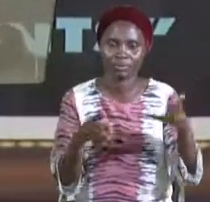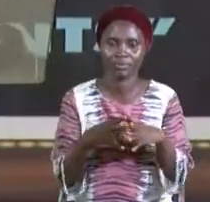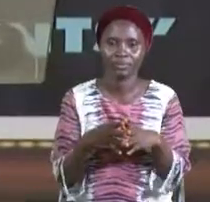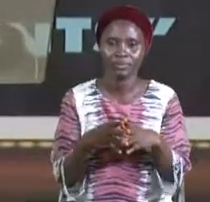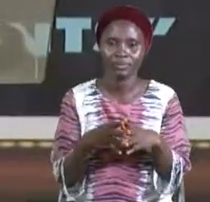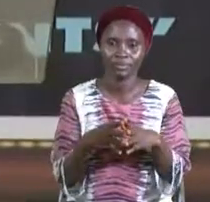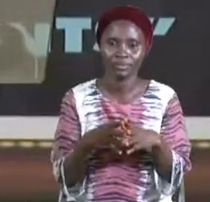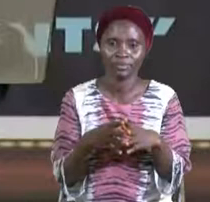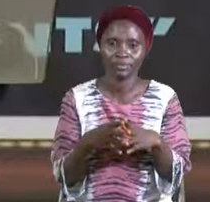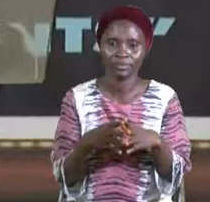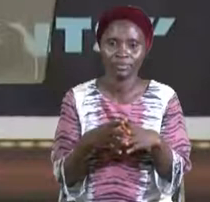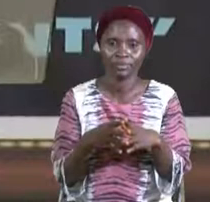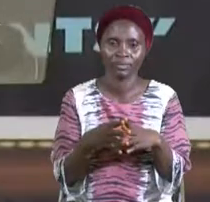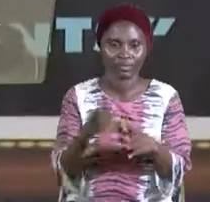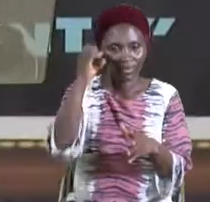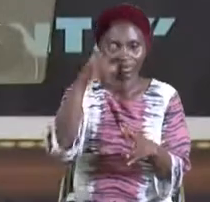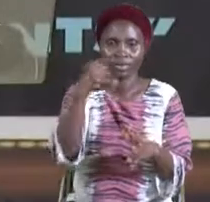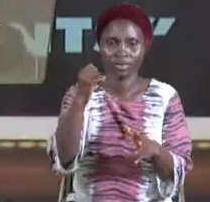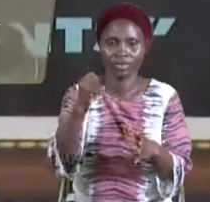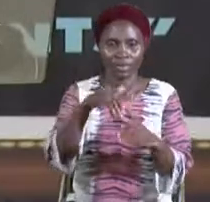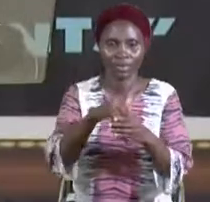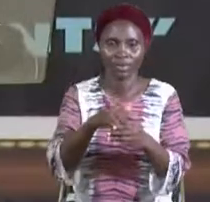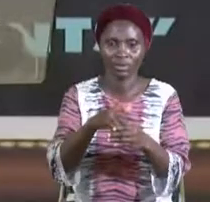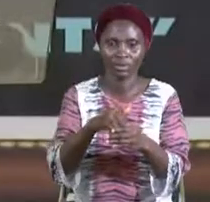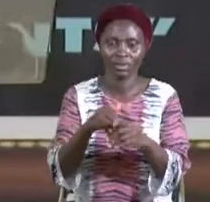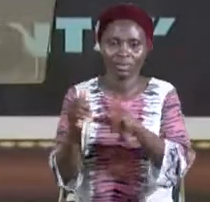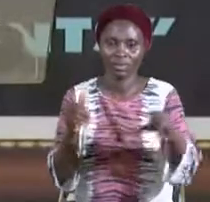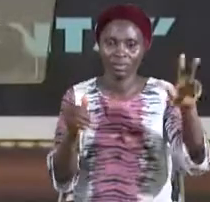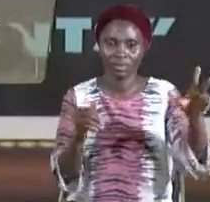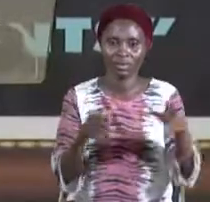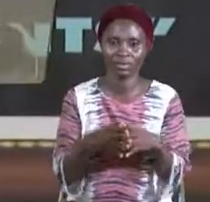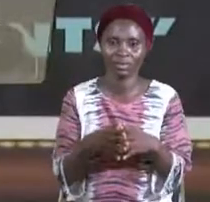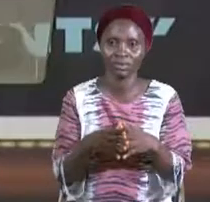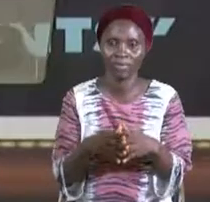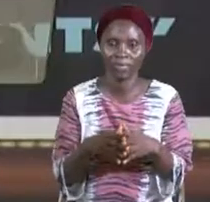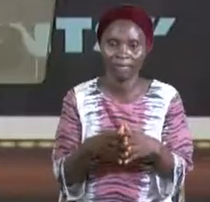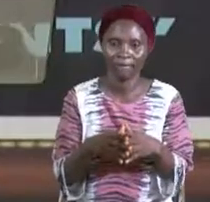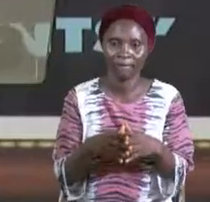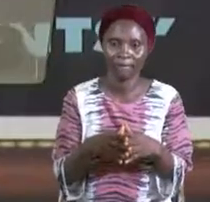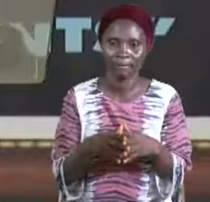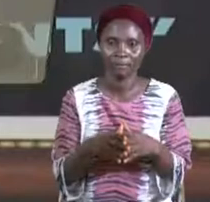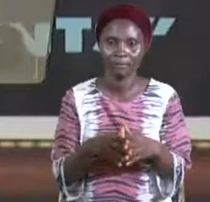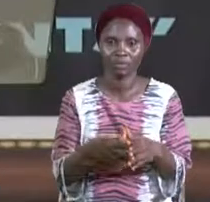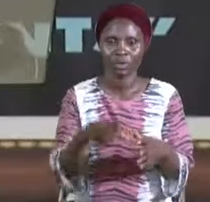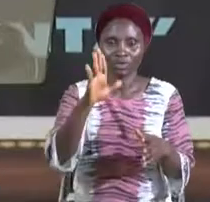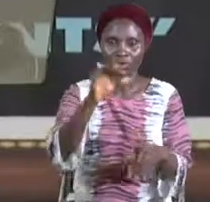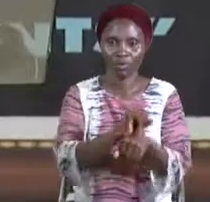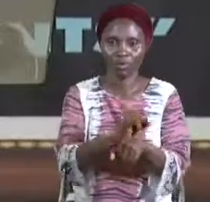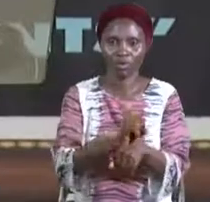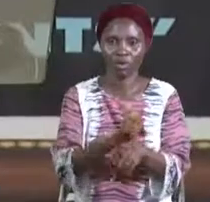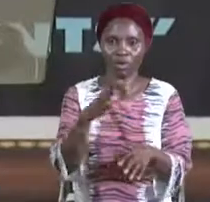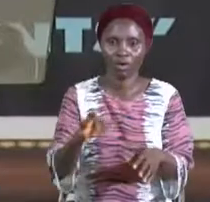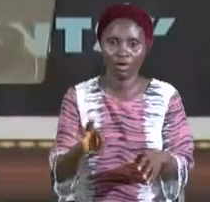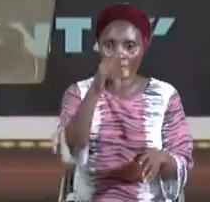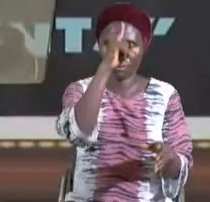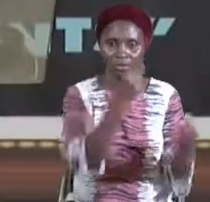verset 3. Il dit, chapitre 1, verset 3. Nous rappelons sans cesse l'œuvre de votre foi. Ils avaient